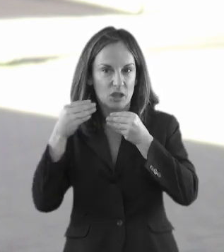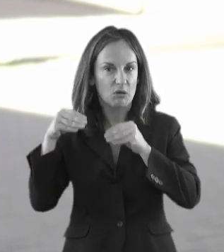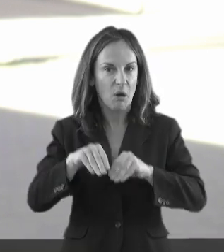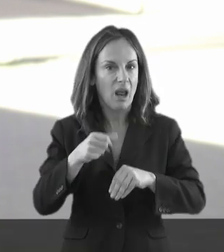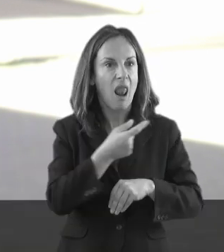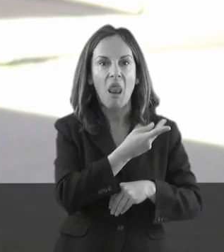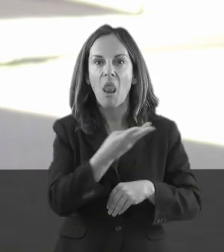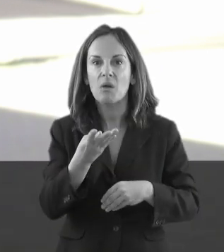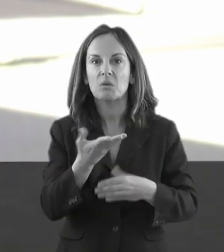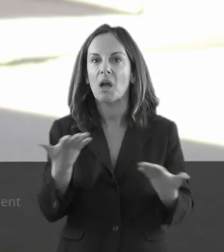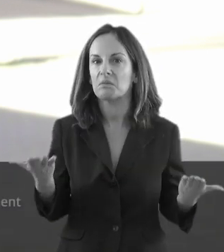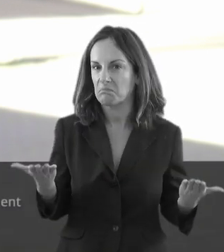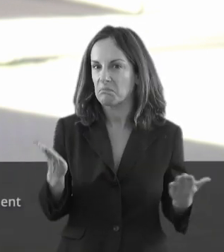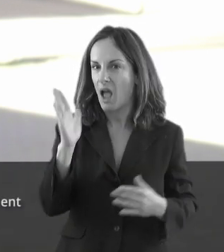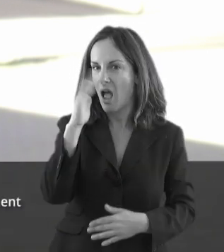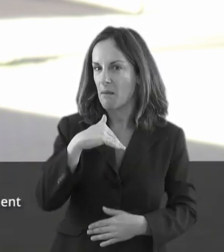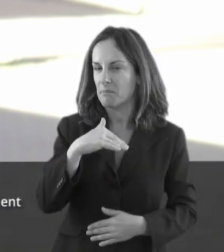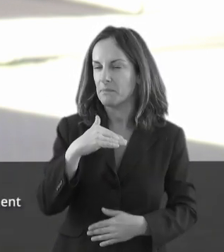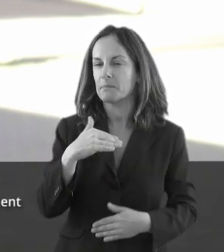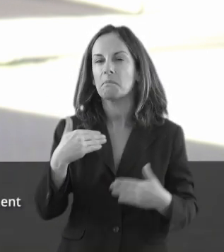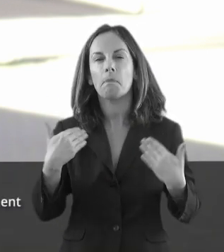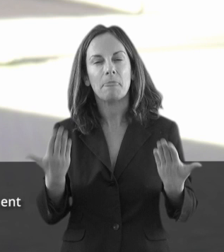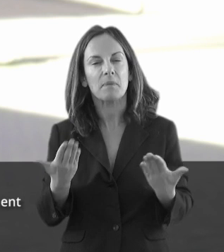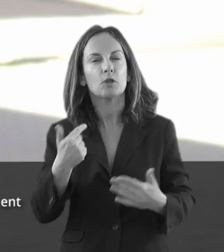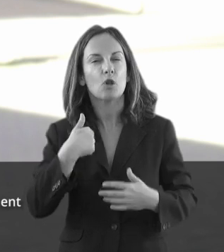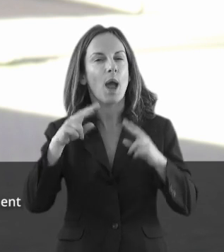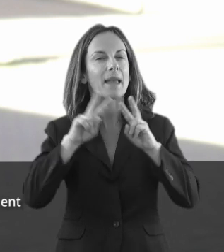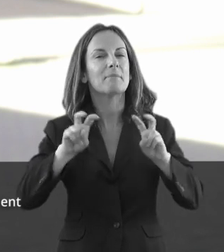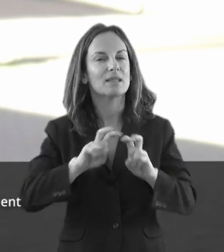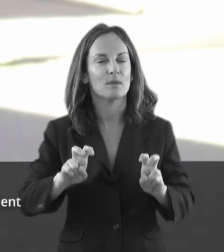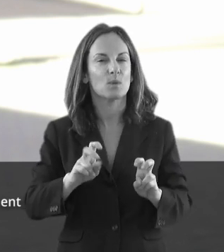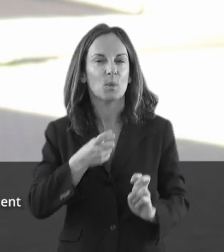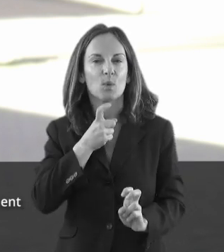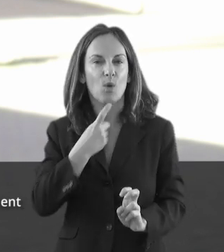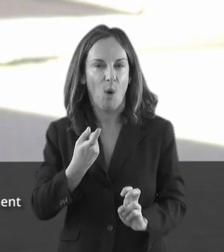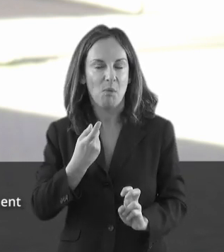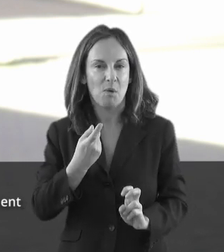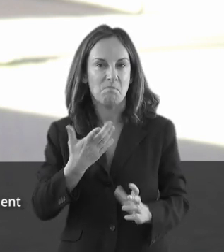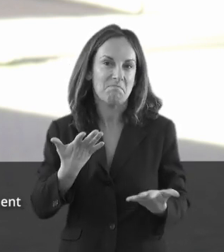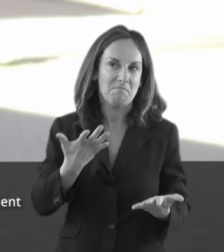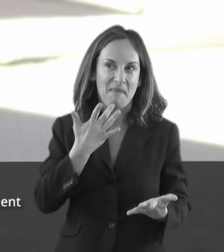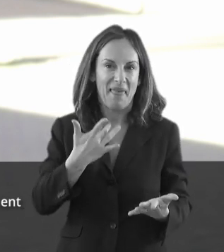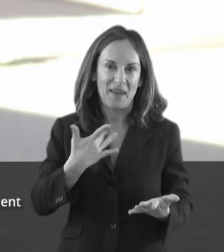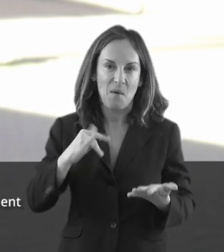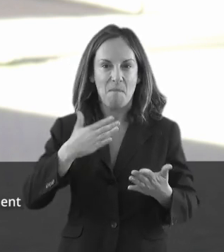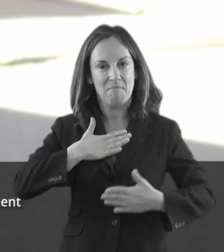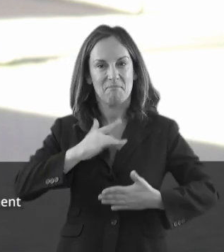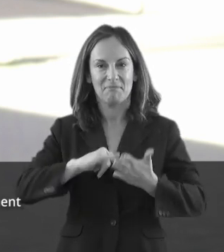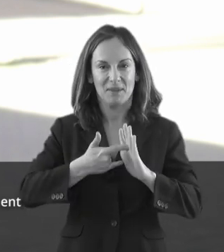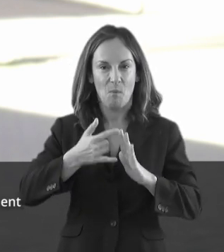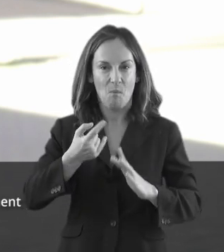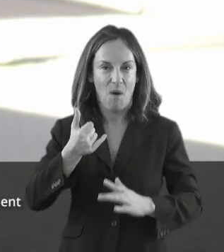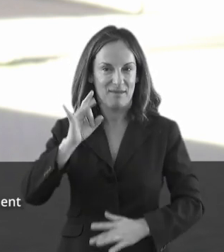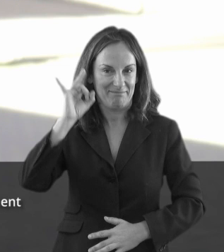dir-ho amb paraules modernes, però bàsicament jo proposo de base un exercici que